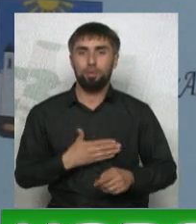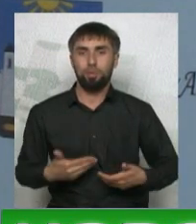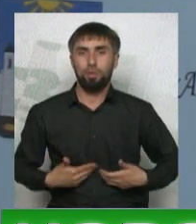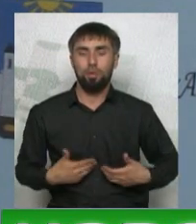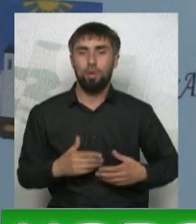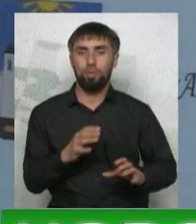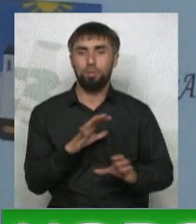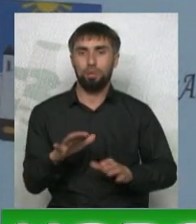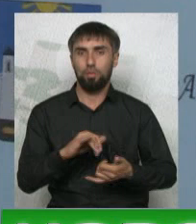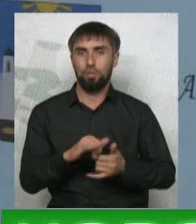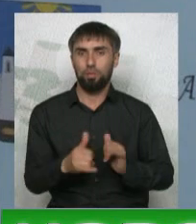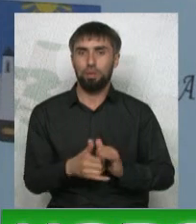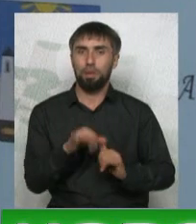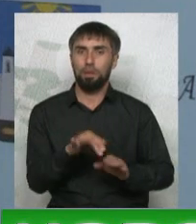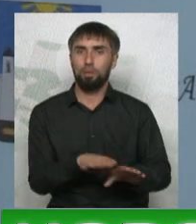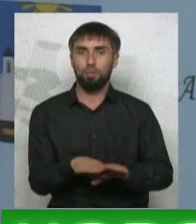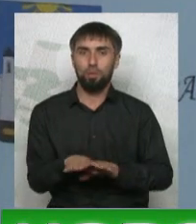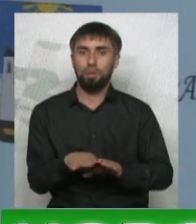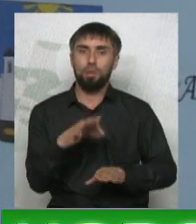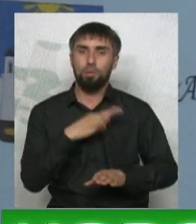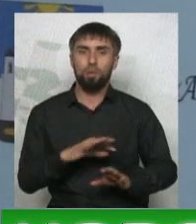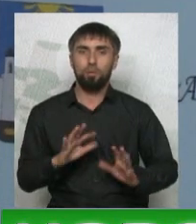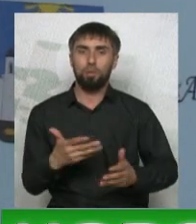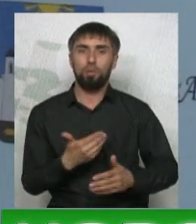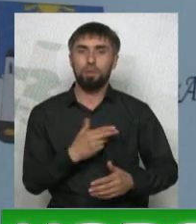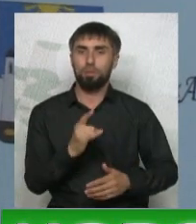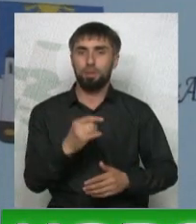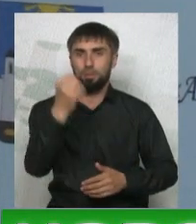жизнеобеспечивающие условия. И, соответственно, пользуясь случаем, хотел бы